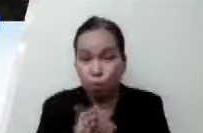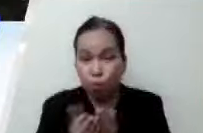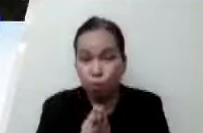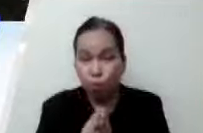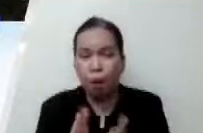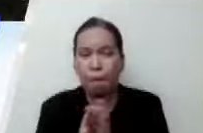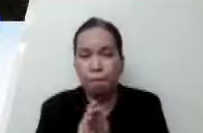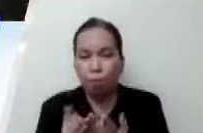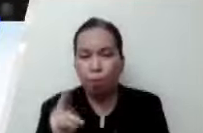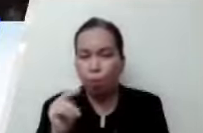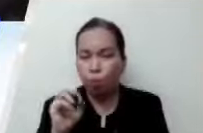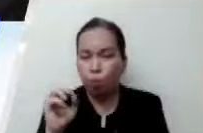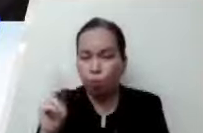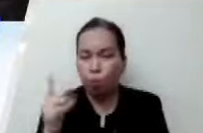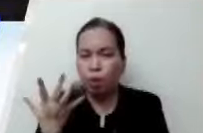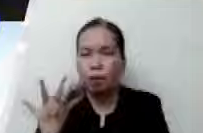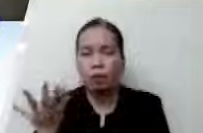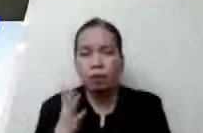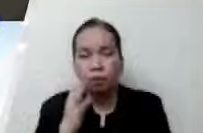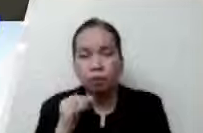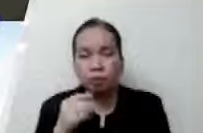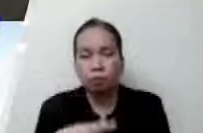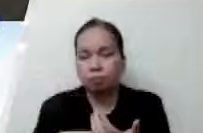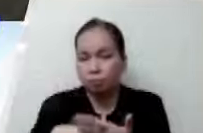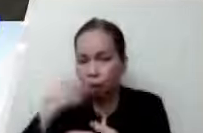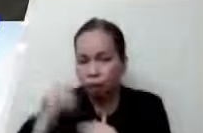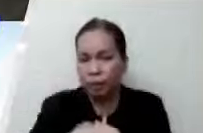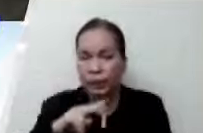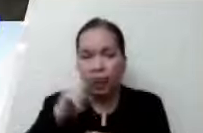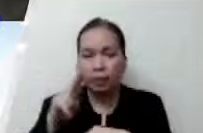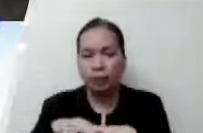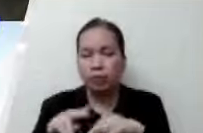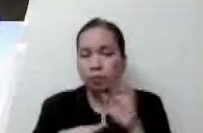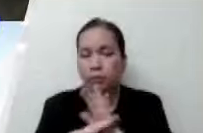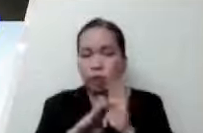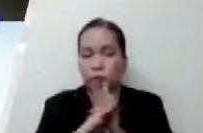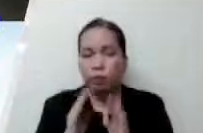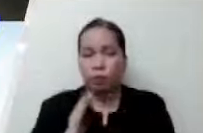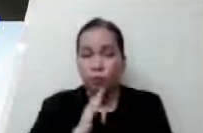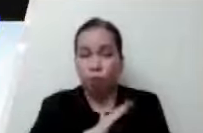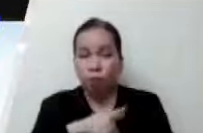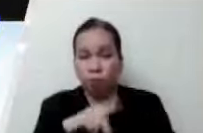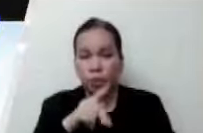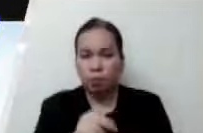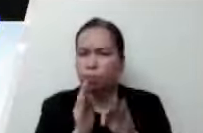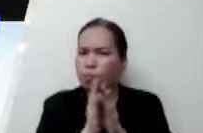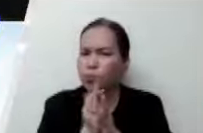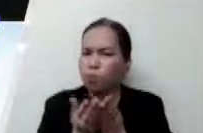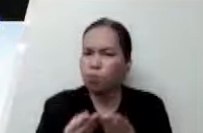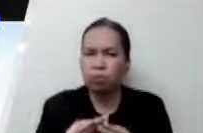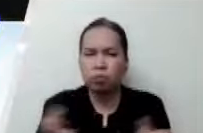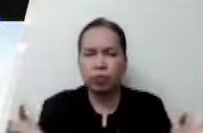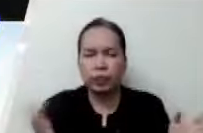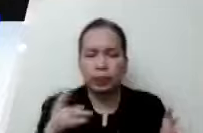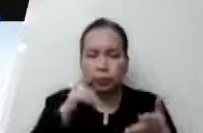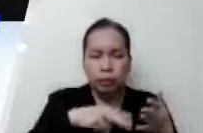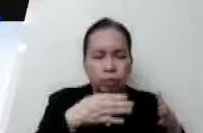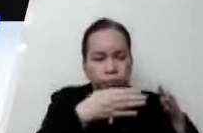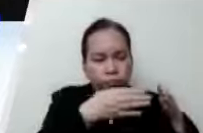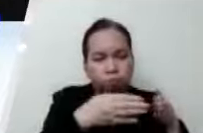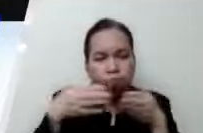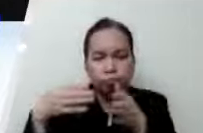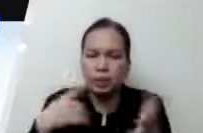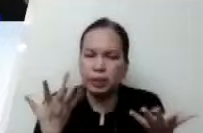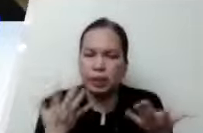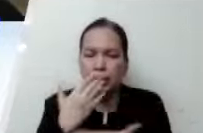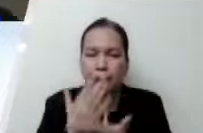National Book Development Board of the Philippines. Mapupunta ang mga aklat sa mga reading corner ng ilang provincial library. As